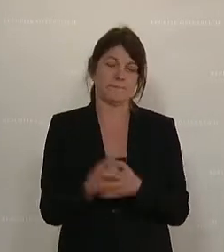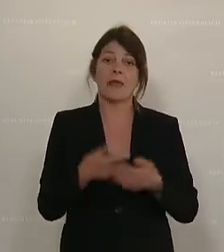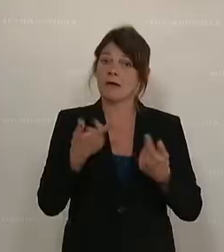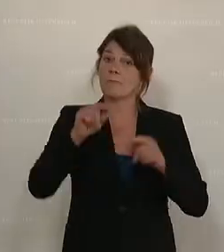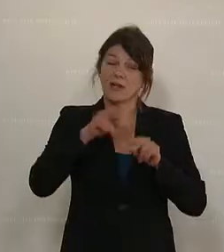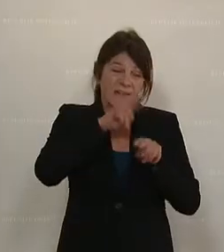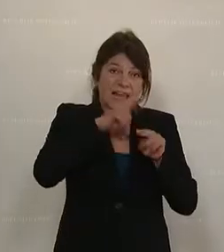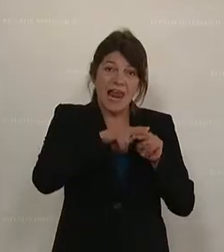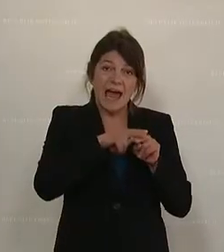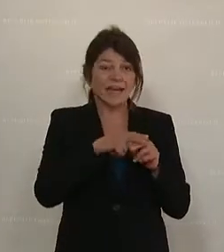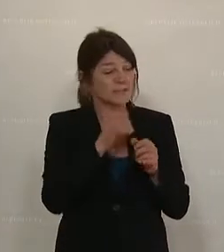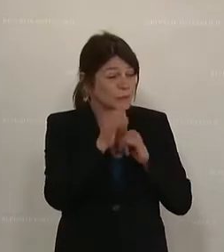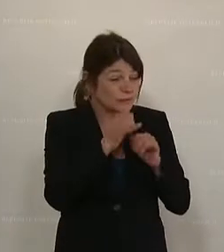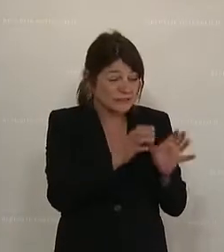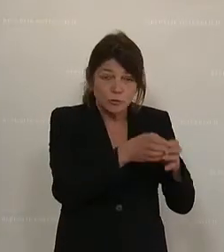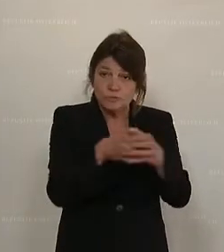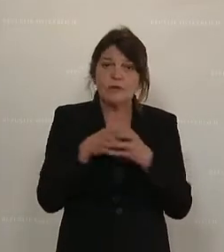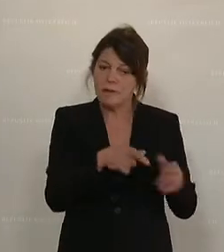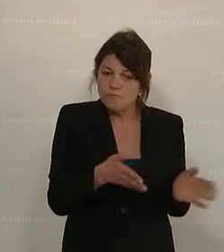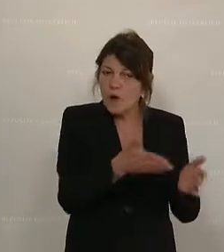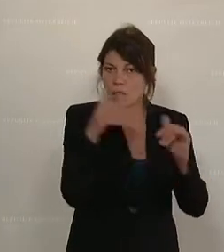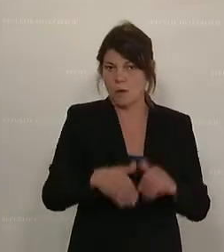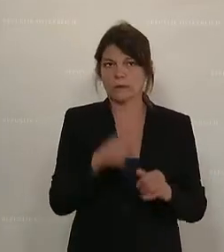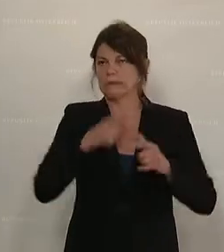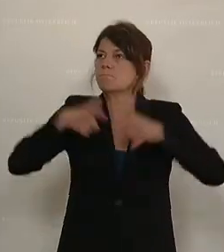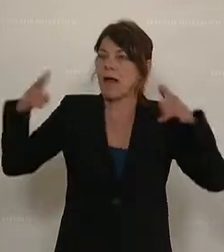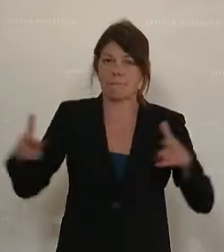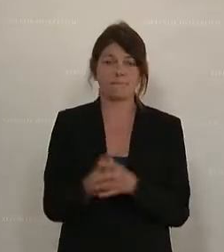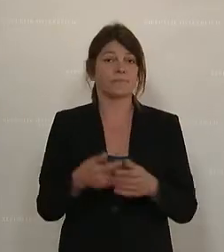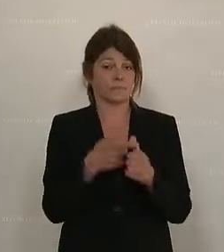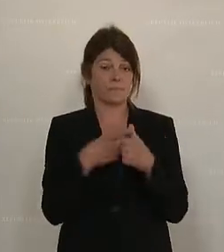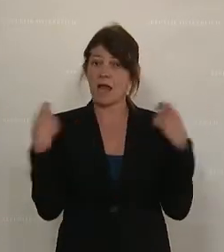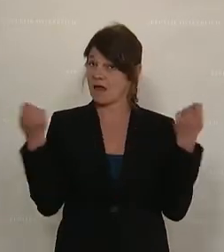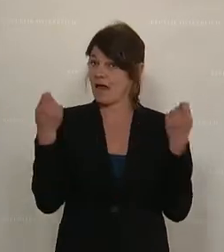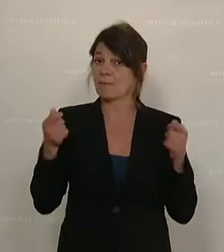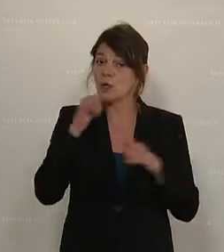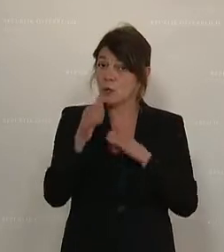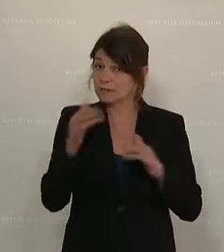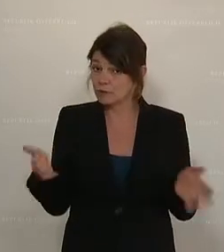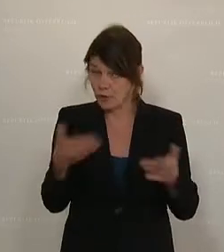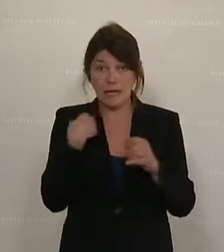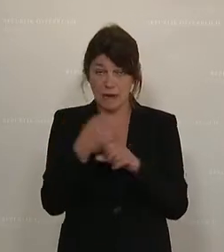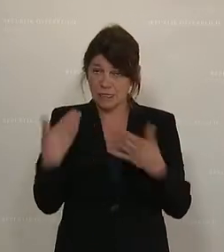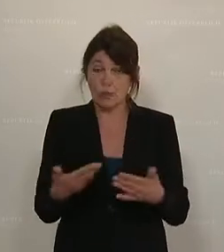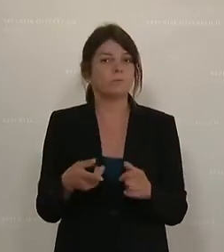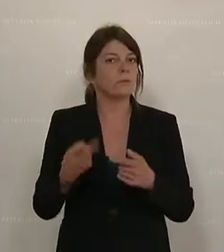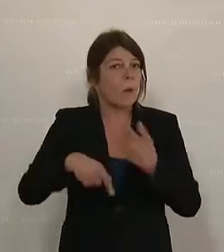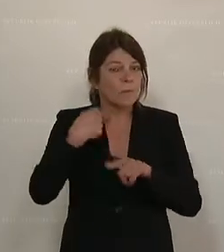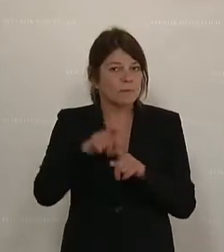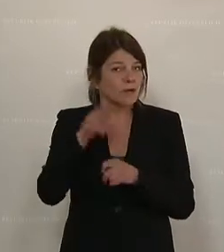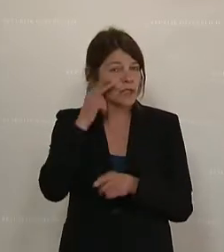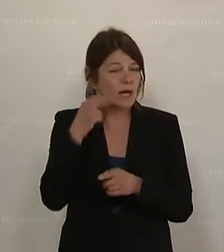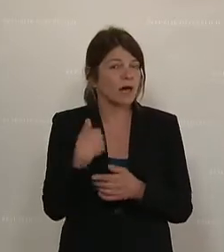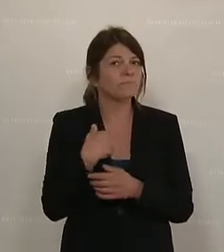kleinstrukturierten Tourismus fördern müssen. Und das tun wir einerseits mit der neuen gewerblichen Tourismusförderung, aber wir müssen auch schauen, dass